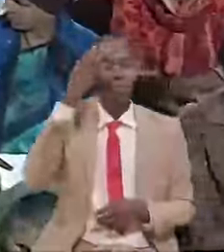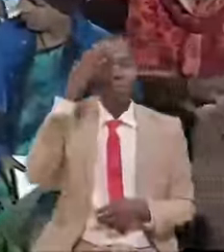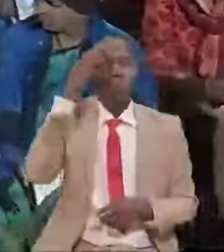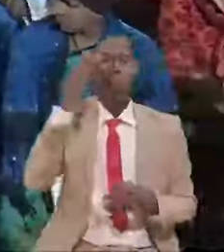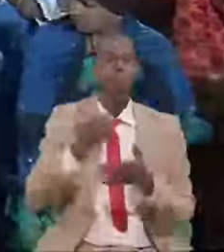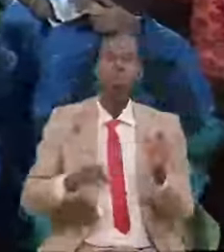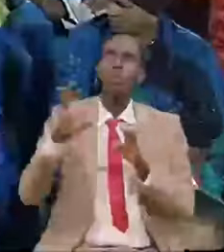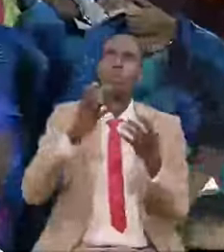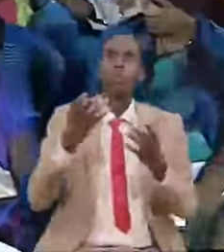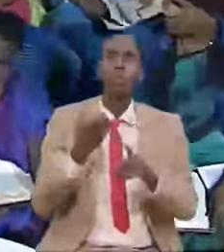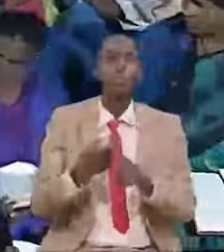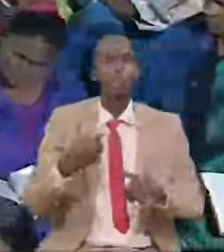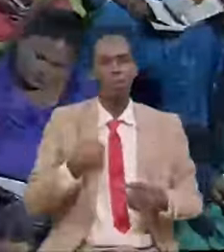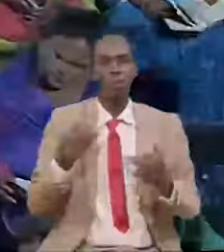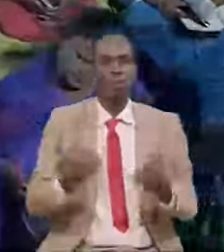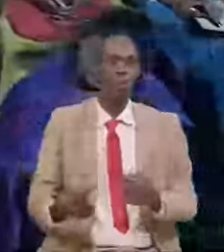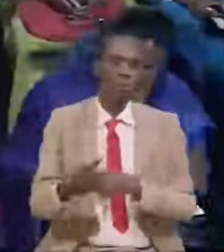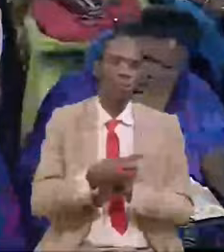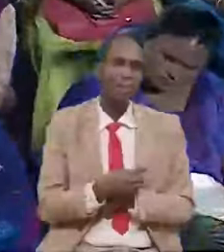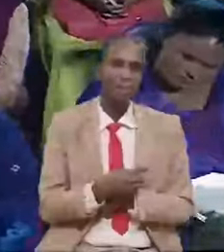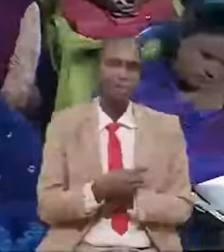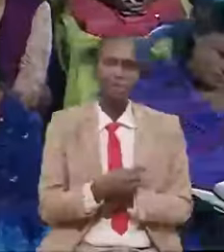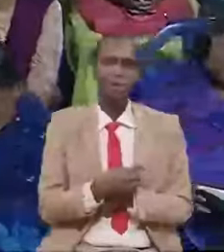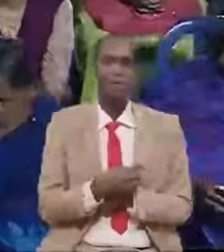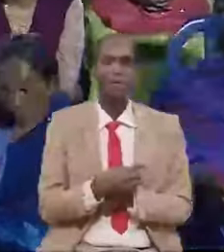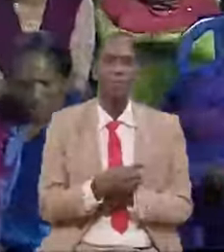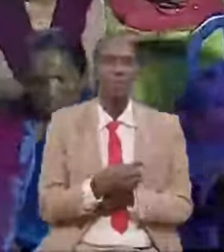Qu'est-ce qu'il attend de moi aujourd'hui?